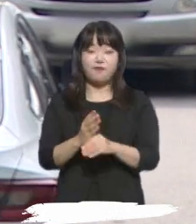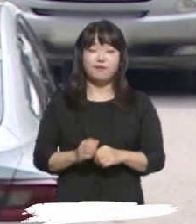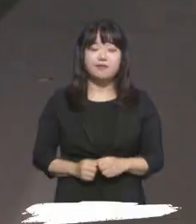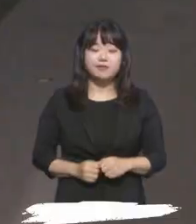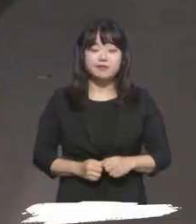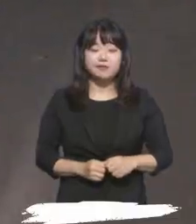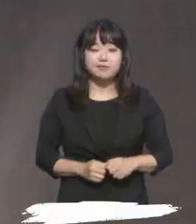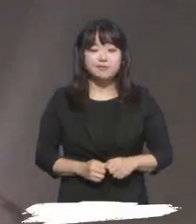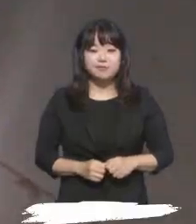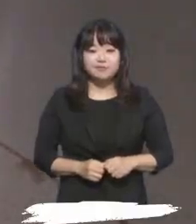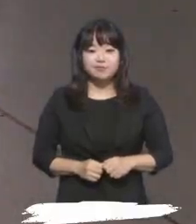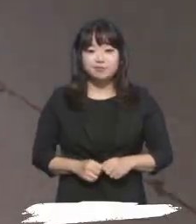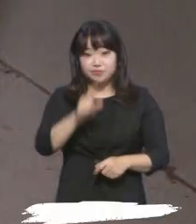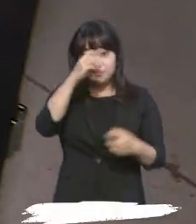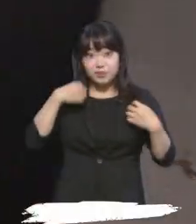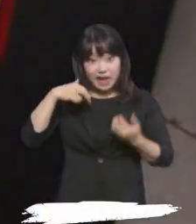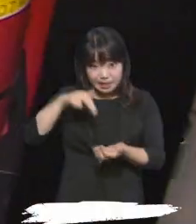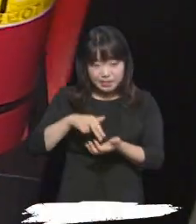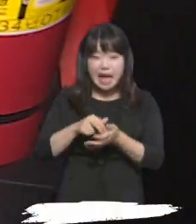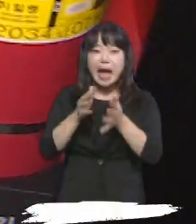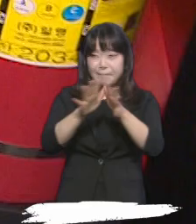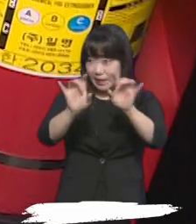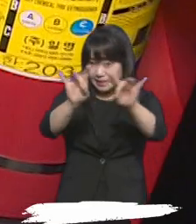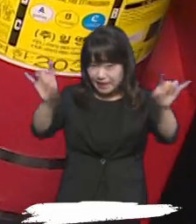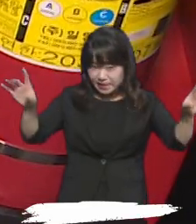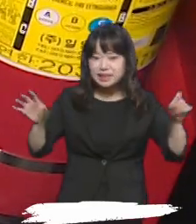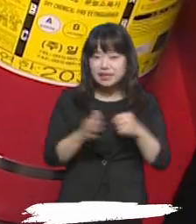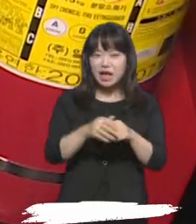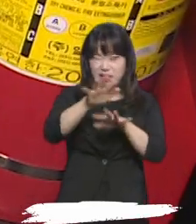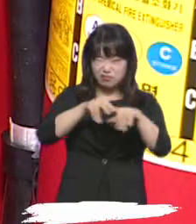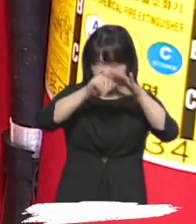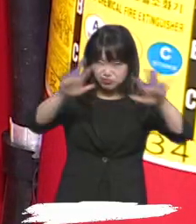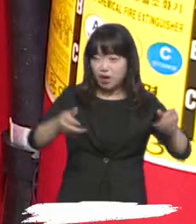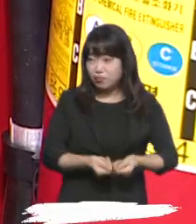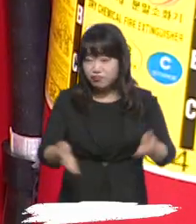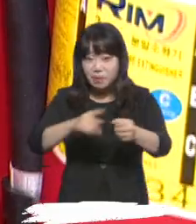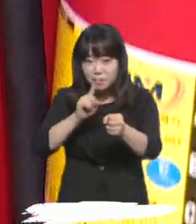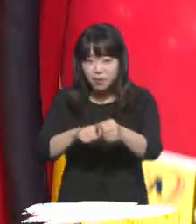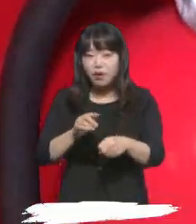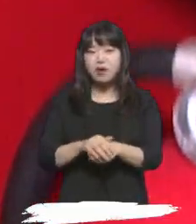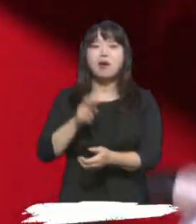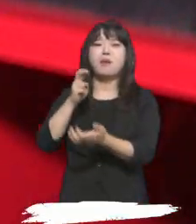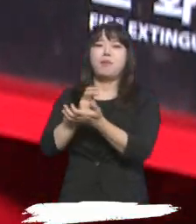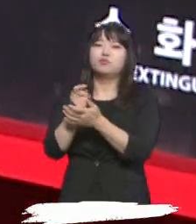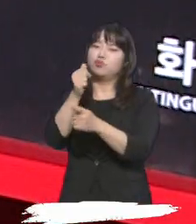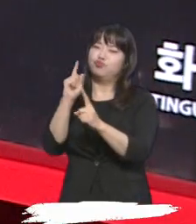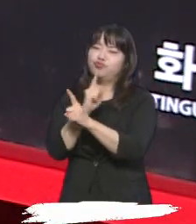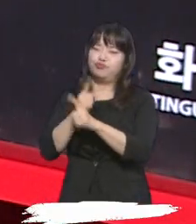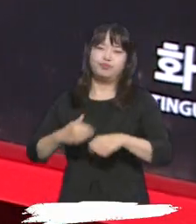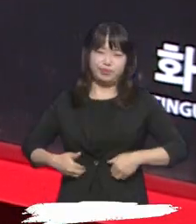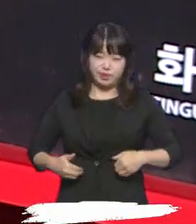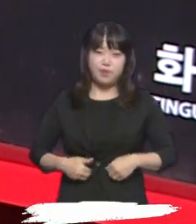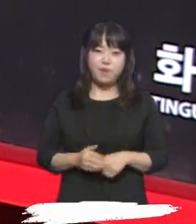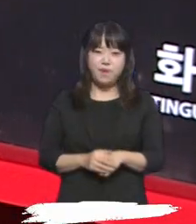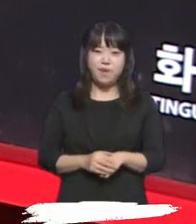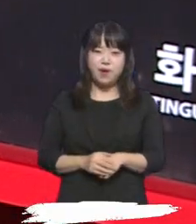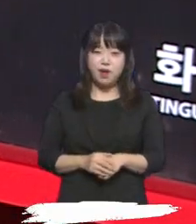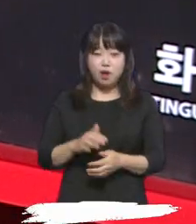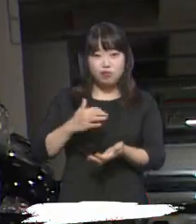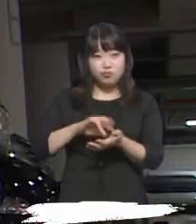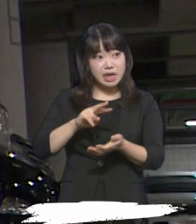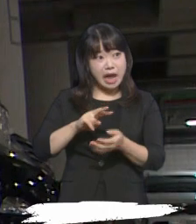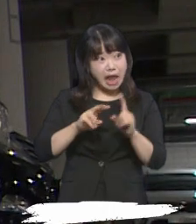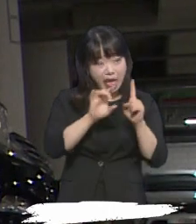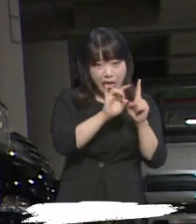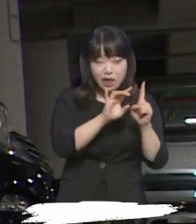같습니다. 구청 차원에서 아파트에 질식 소화포를 지원하려면 관련 조례를 고쳐야 합니다. 개당 200만 원이